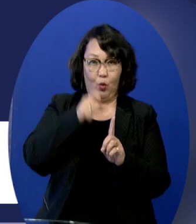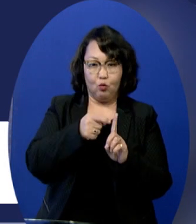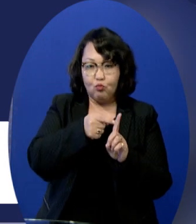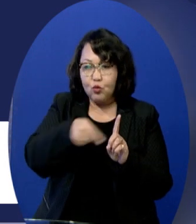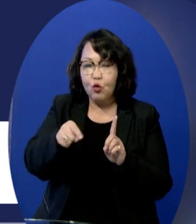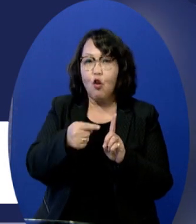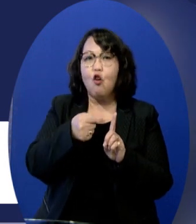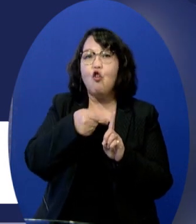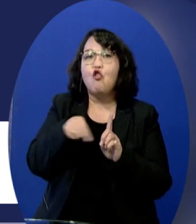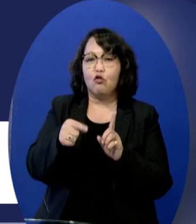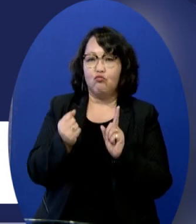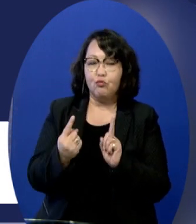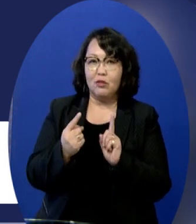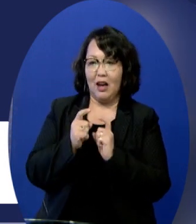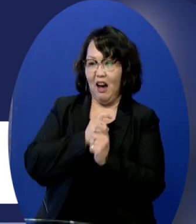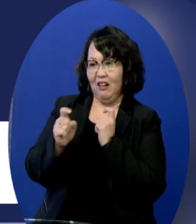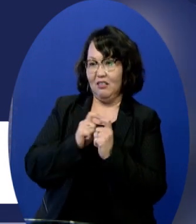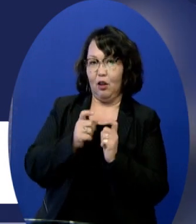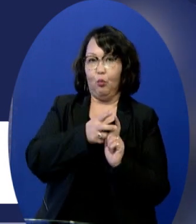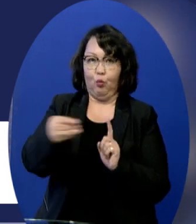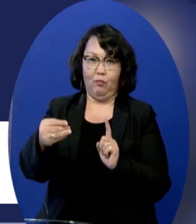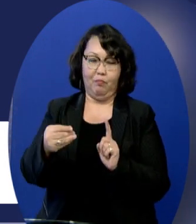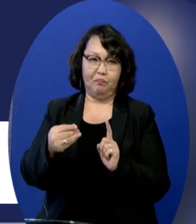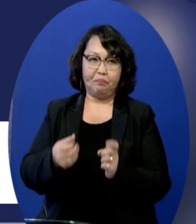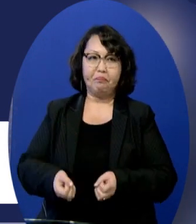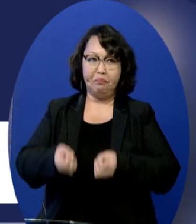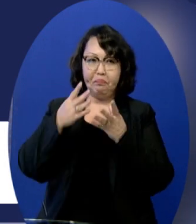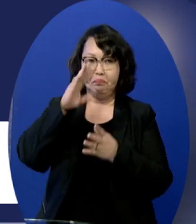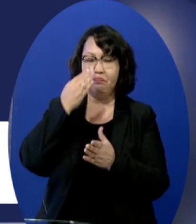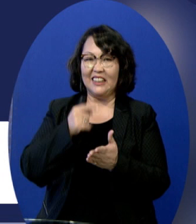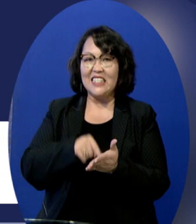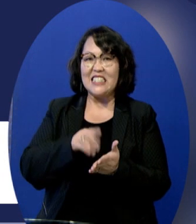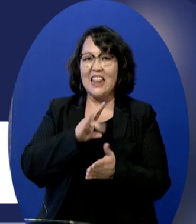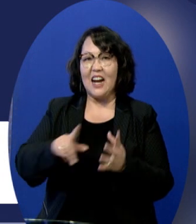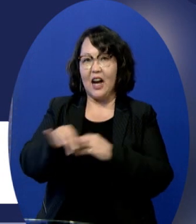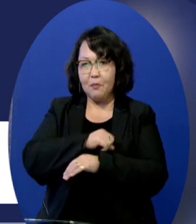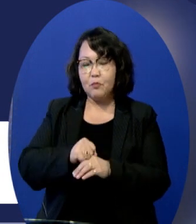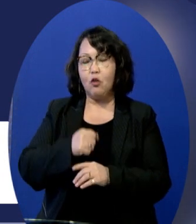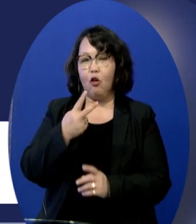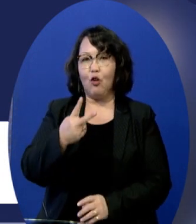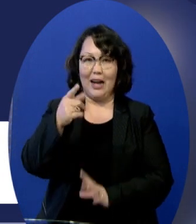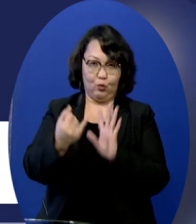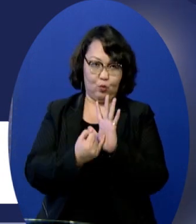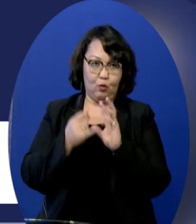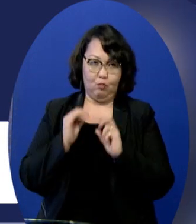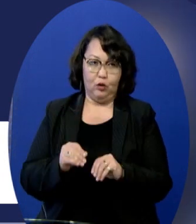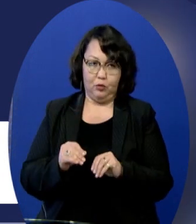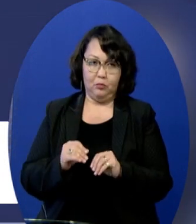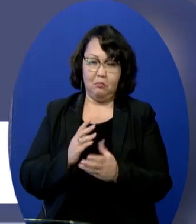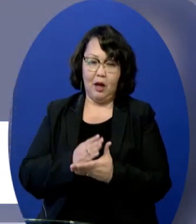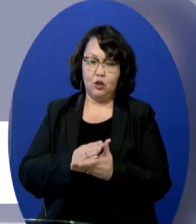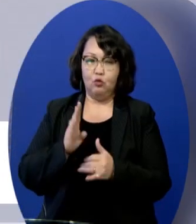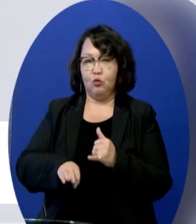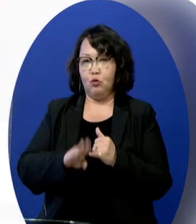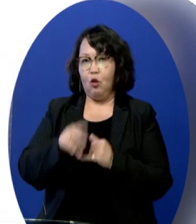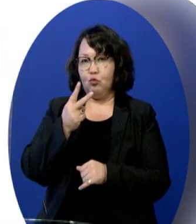бол коронавирус илэрсэн байна. За ингээд Сэлэнг аймагт нийт батлагдсан тохиолдол 216 болж байна. За